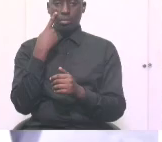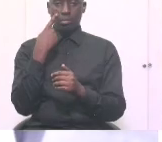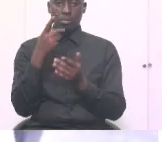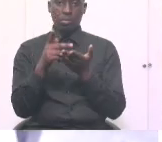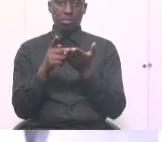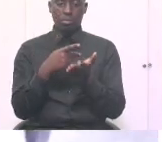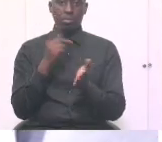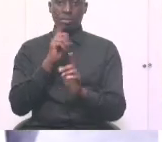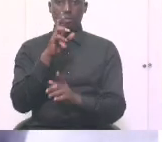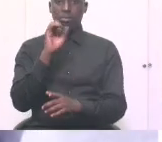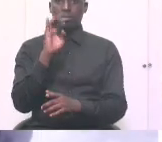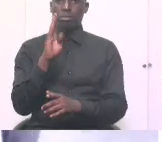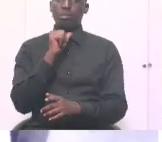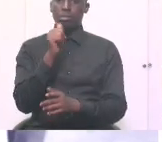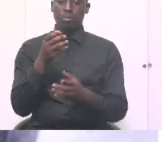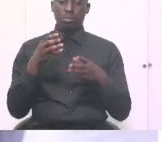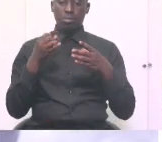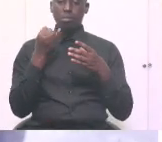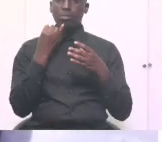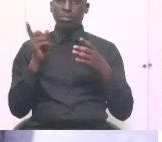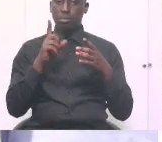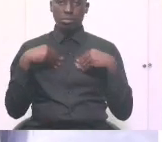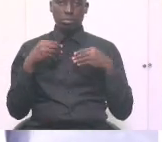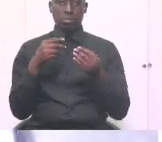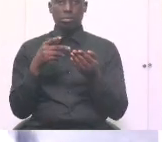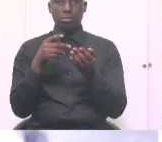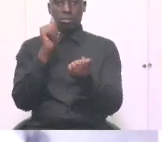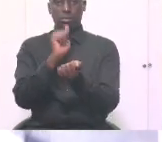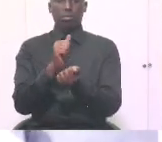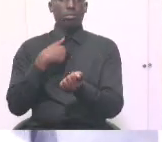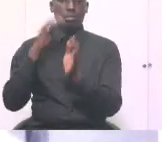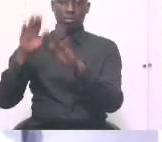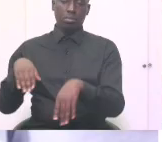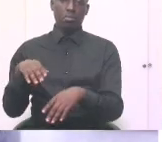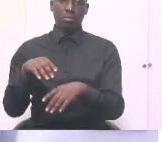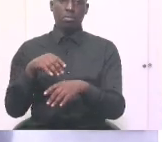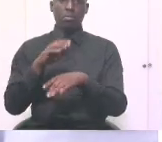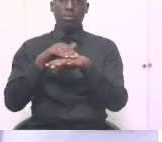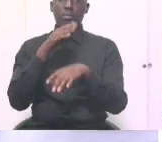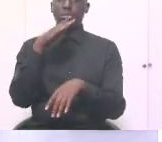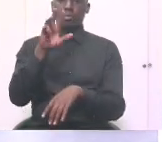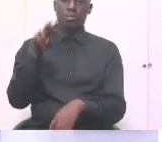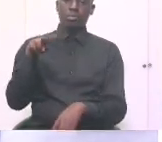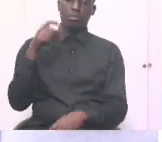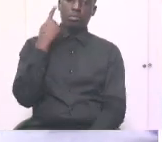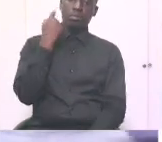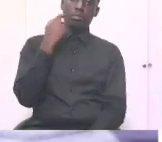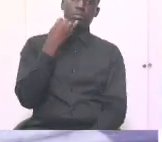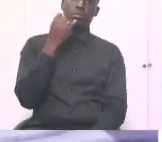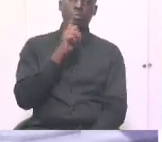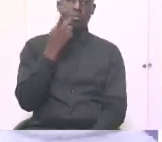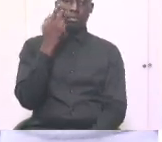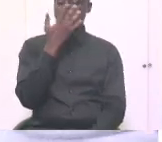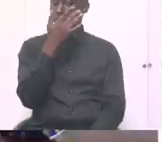nta kuntu muri bu yambira umwana ngo ntago yemereye guhanwa ngo nimbyihorere ngo ndekeraho ngaho narahamagaye na nyina kansuzugura yumva kambwira ngo umwana ngo ntago